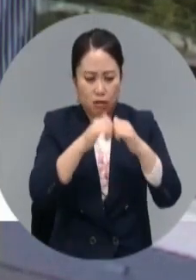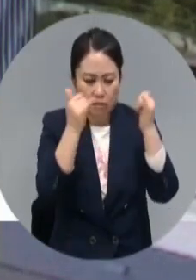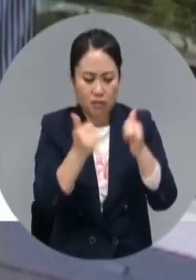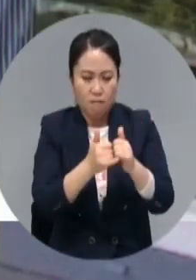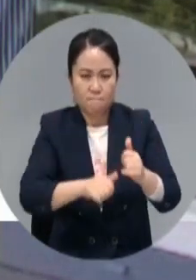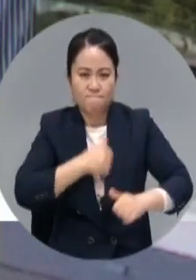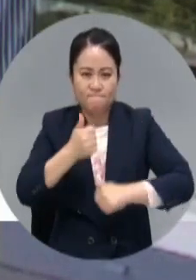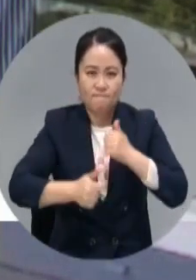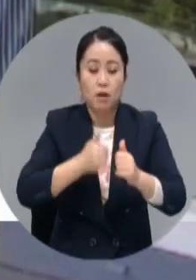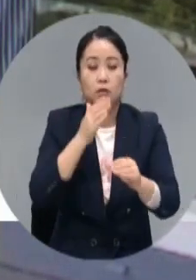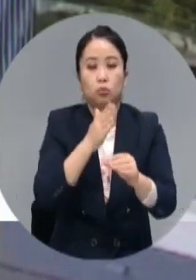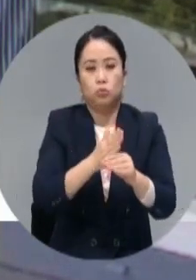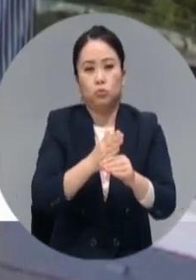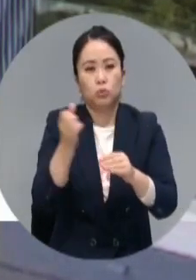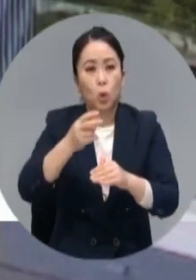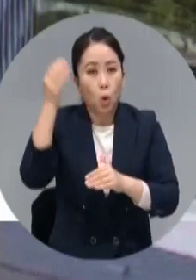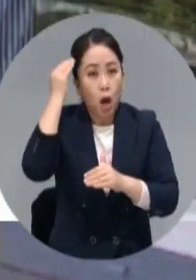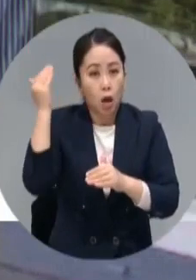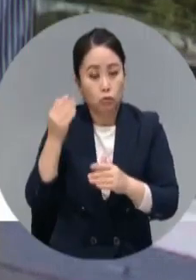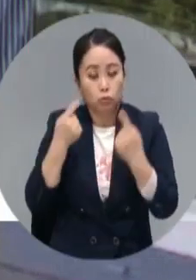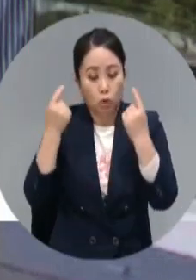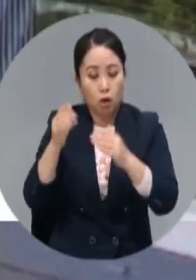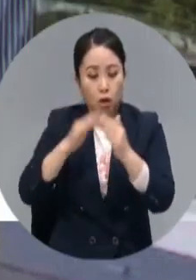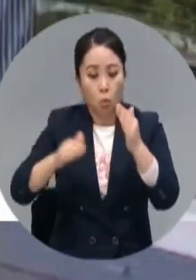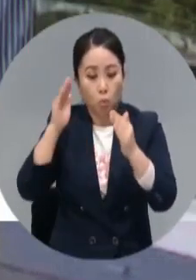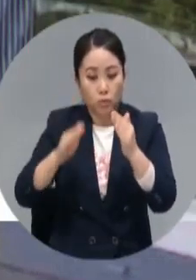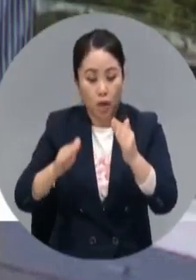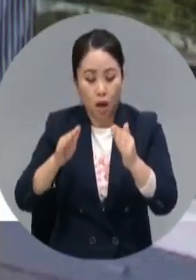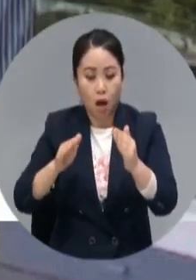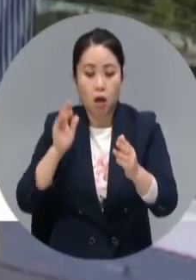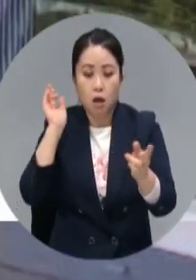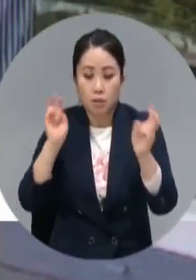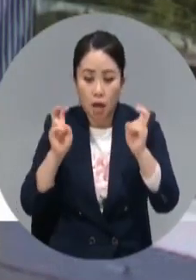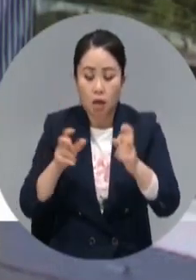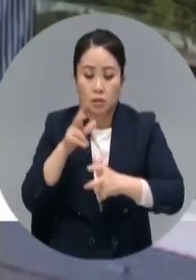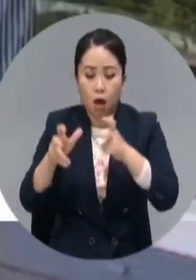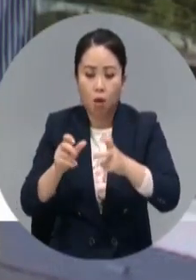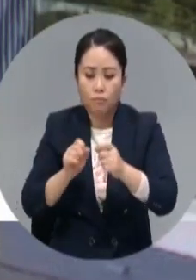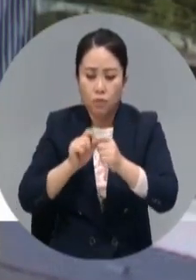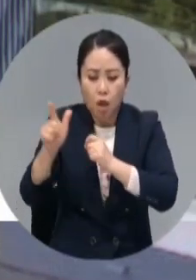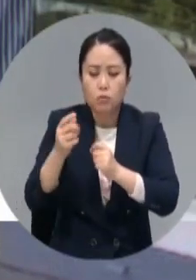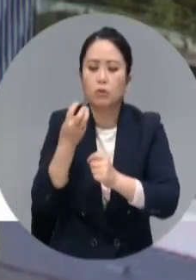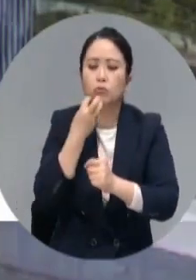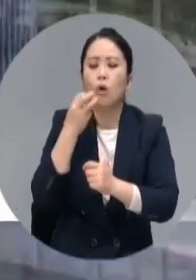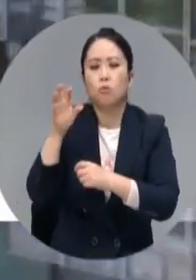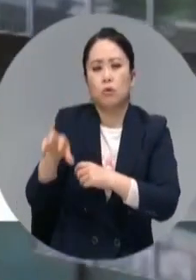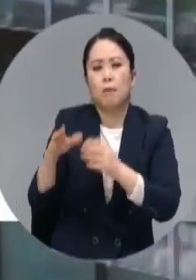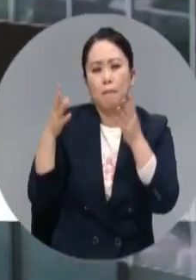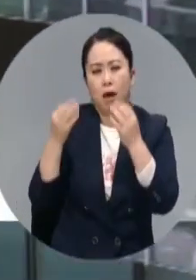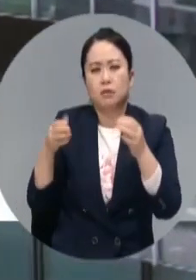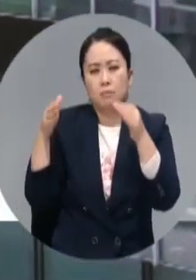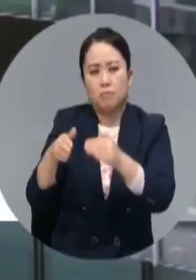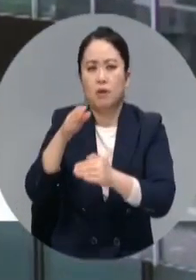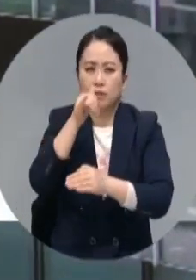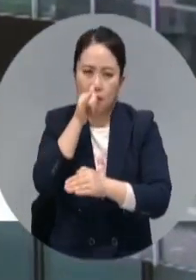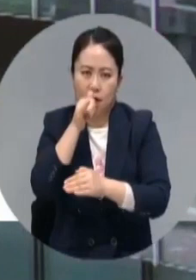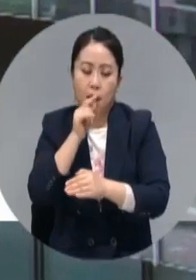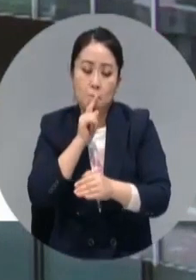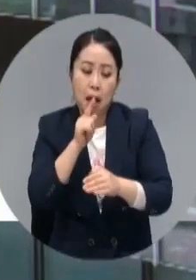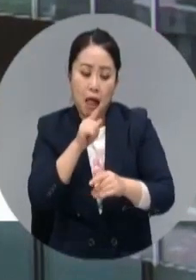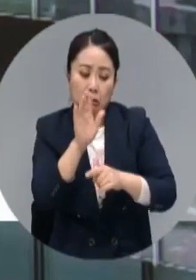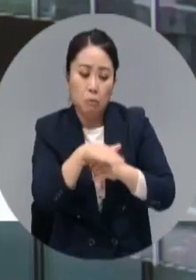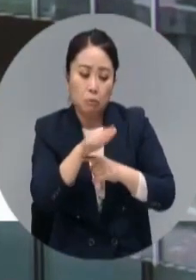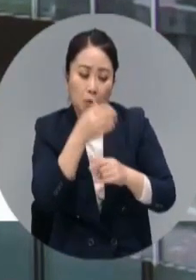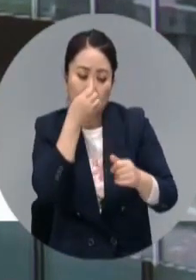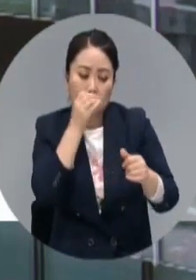관광공사의 사업도 수도권에 집중되어 있다는 지적이 국회에서 나왔는데요이 촌 동네라는 발언에서 볼 수 있듯이